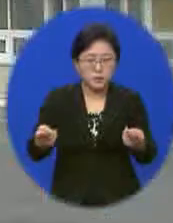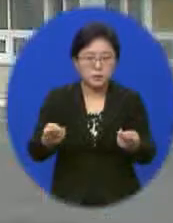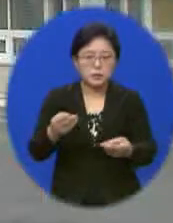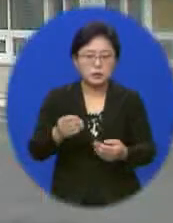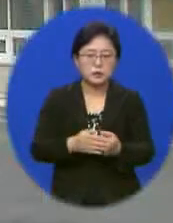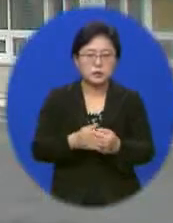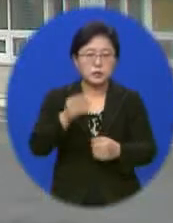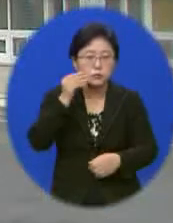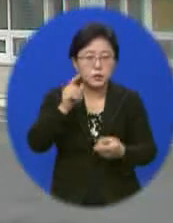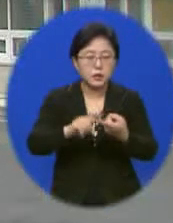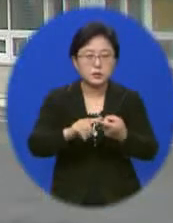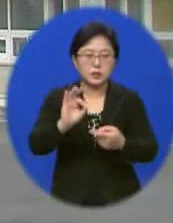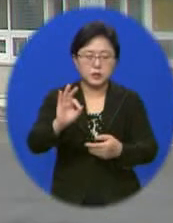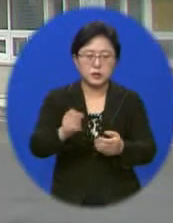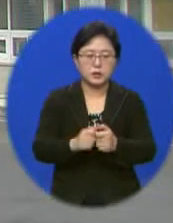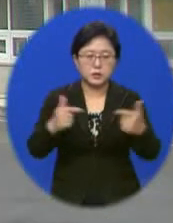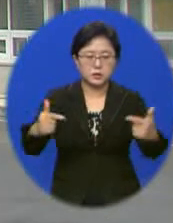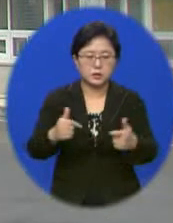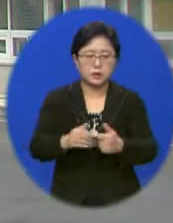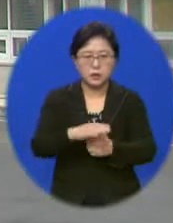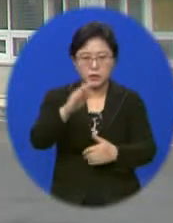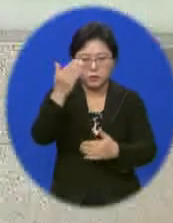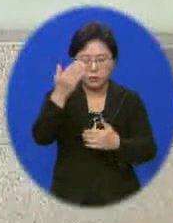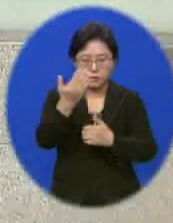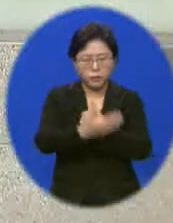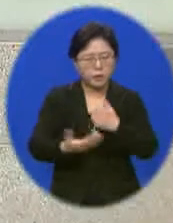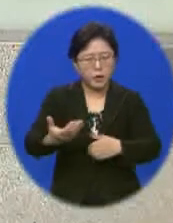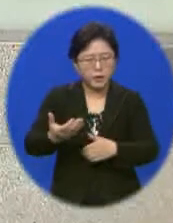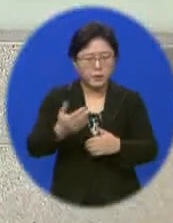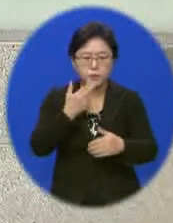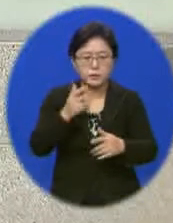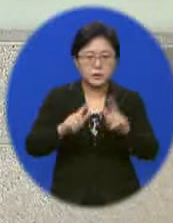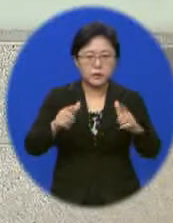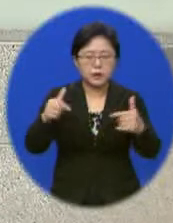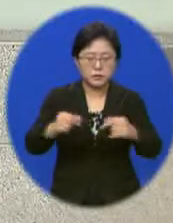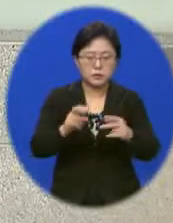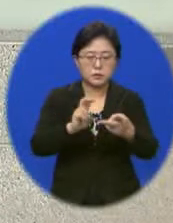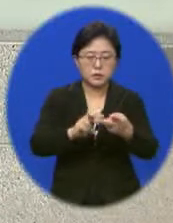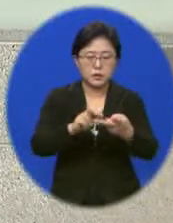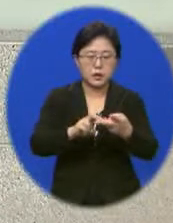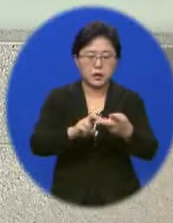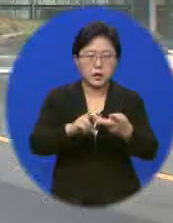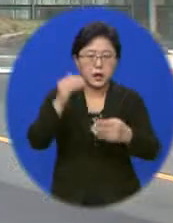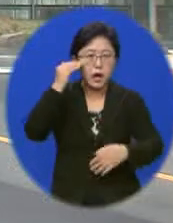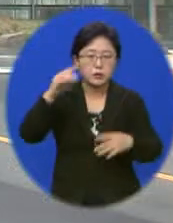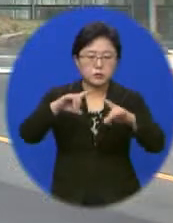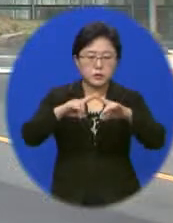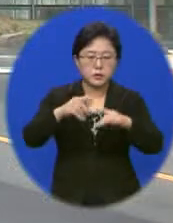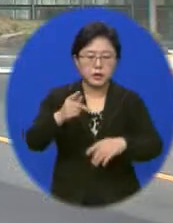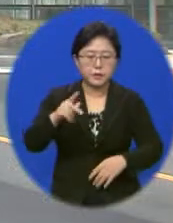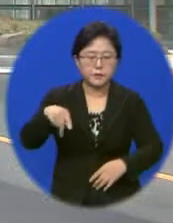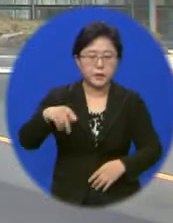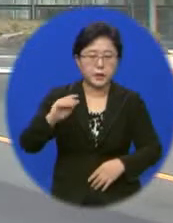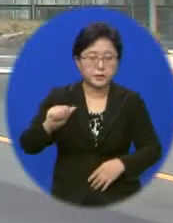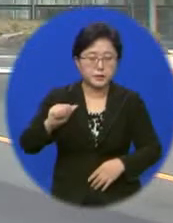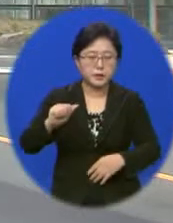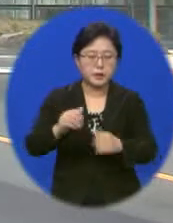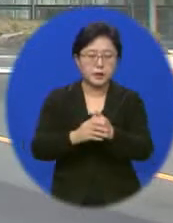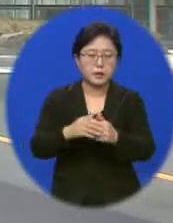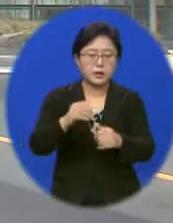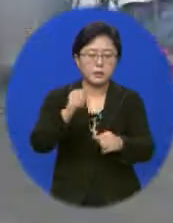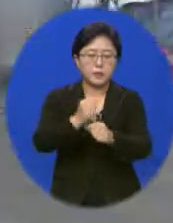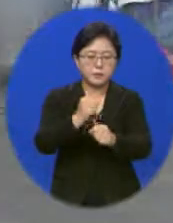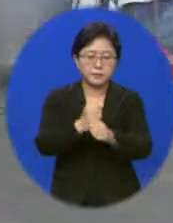계획입니다. 지난달 말에는 무증상 확진자 등을 위한 생활치료센터가 한전 KPS 인재개발원에